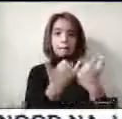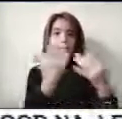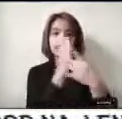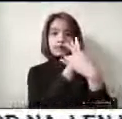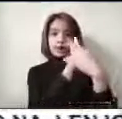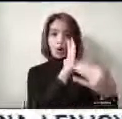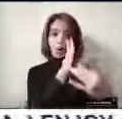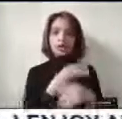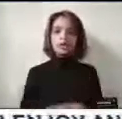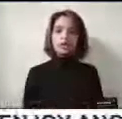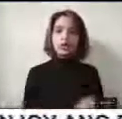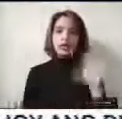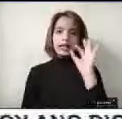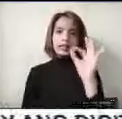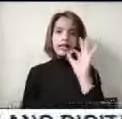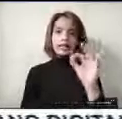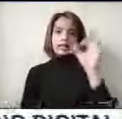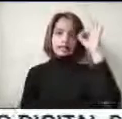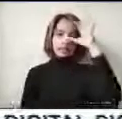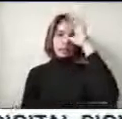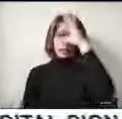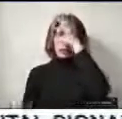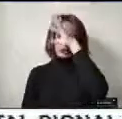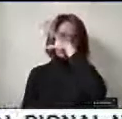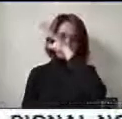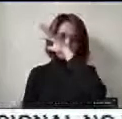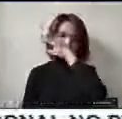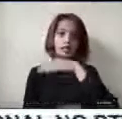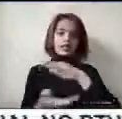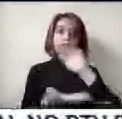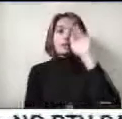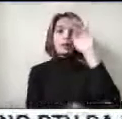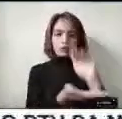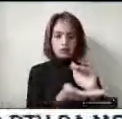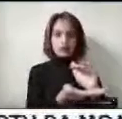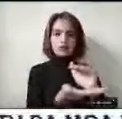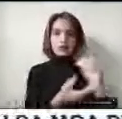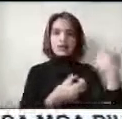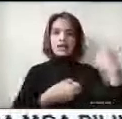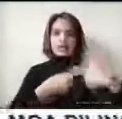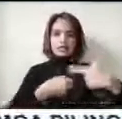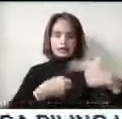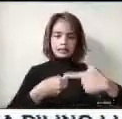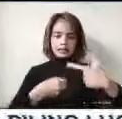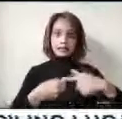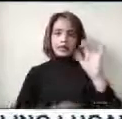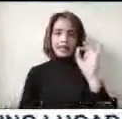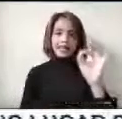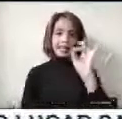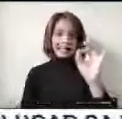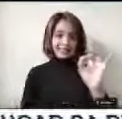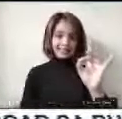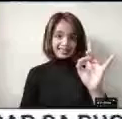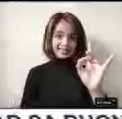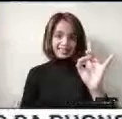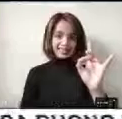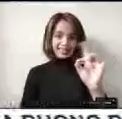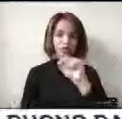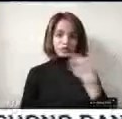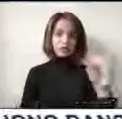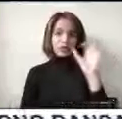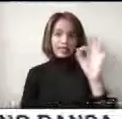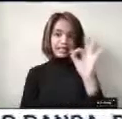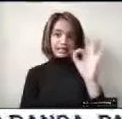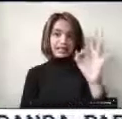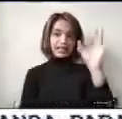pulis, dalawang drug suspects arestado naman sa bypass operation sa Angeles City.